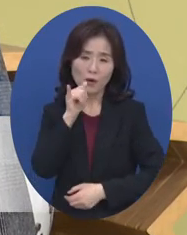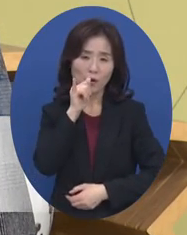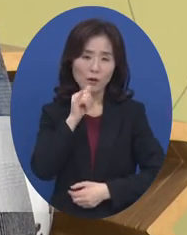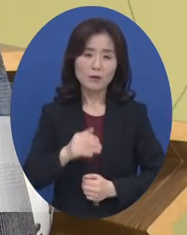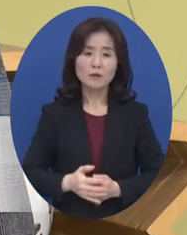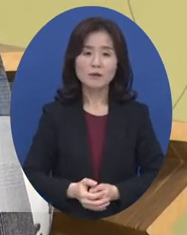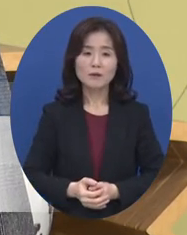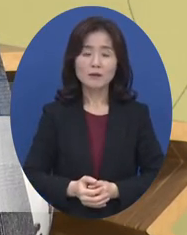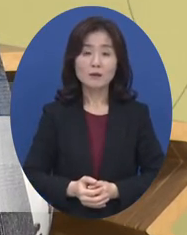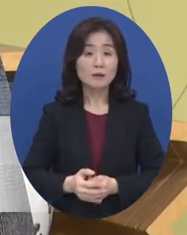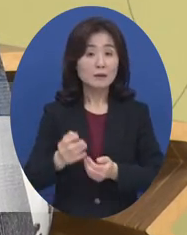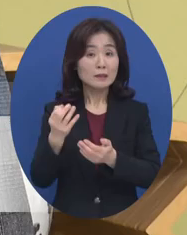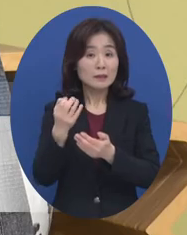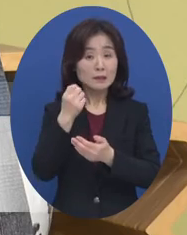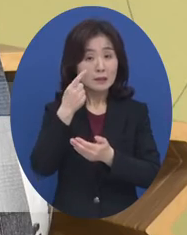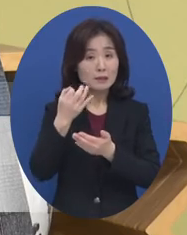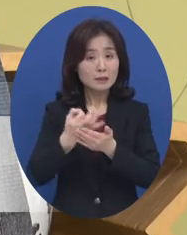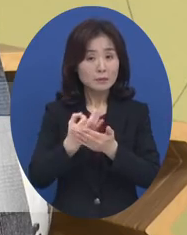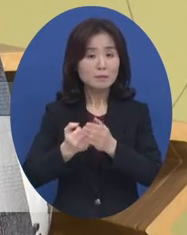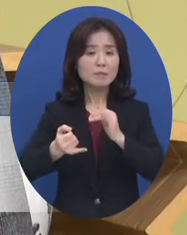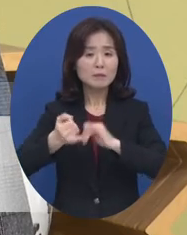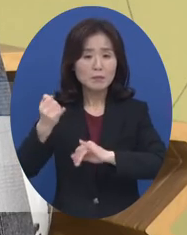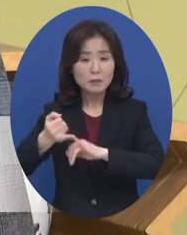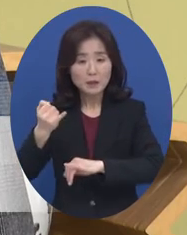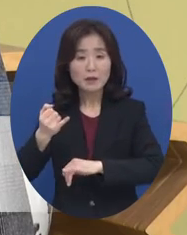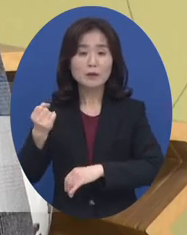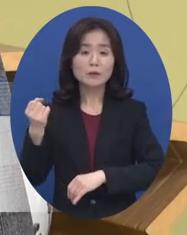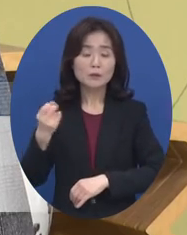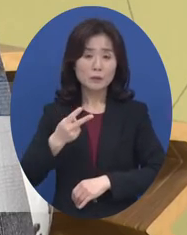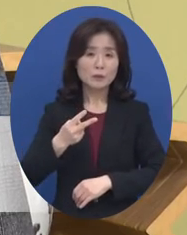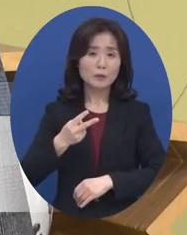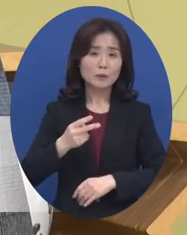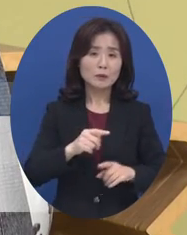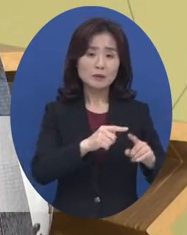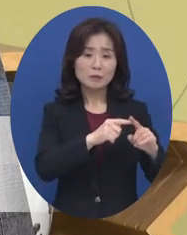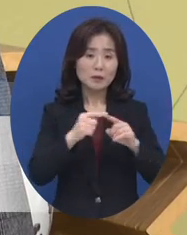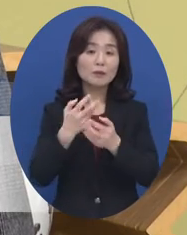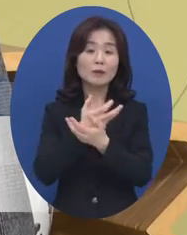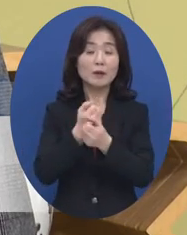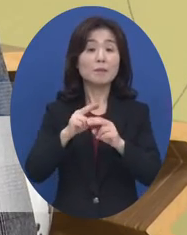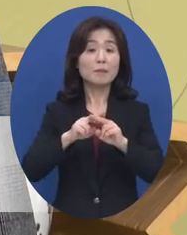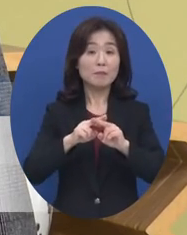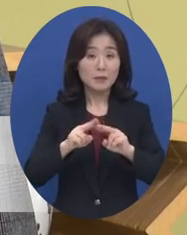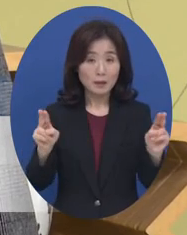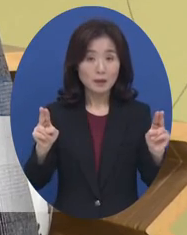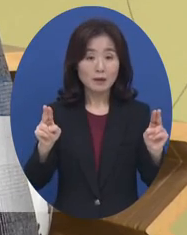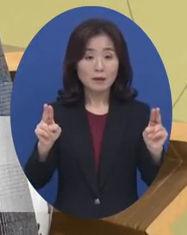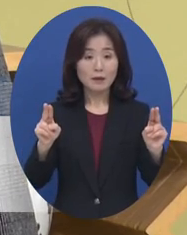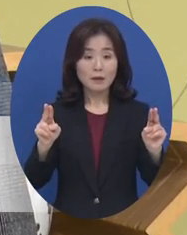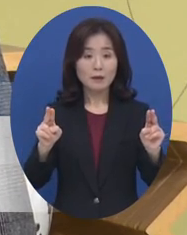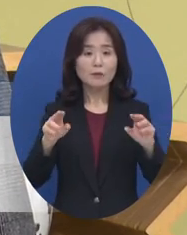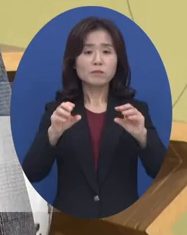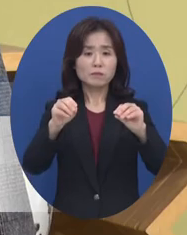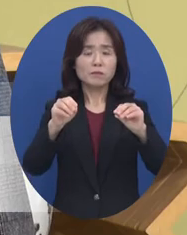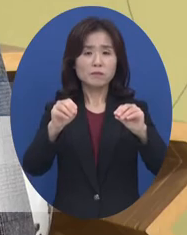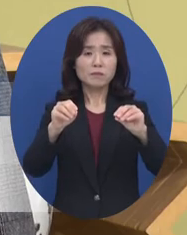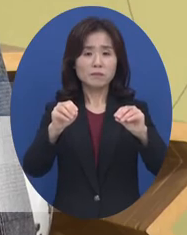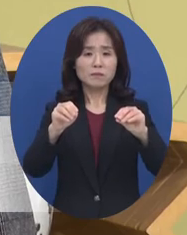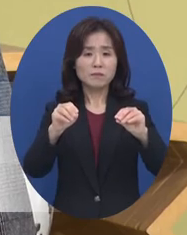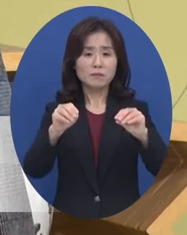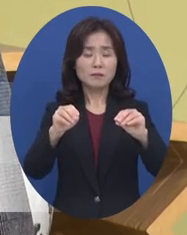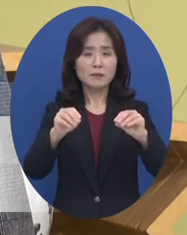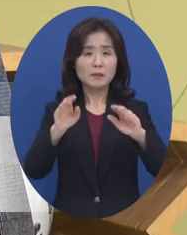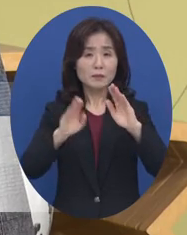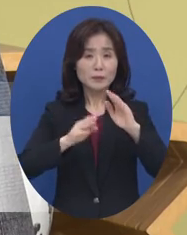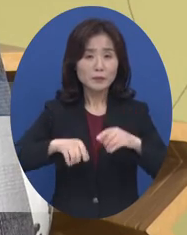어 잉 급에 채벌 한다든가 그 다음에 일방적으로 개혁을 뭐 파괴하거나 총 던 한다든가